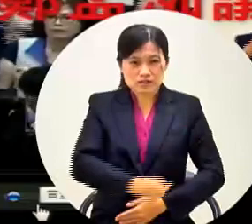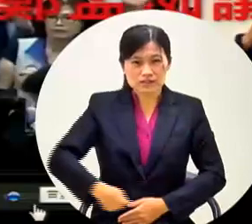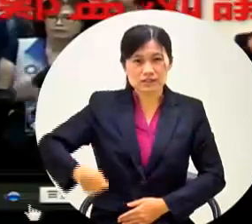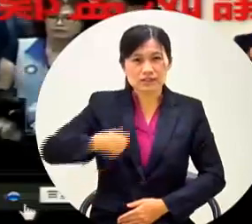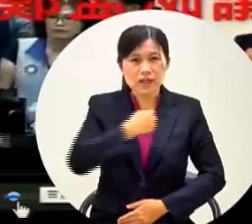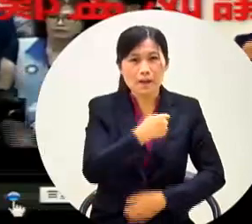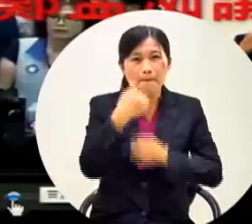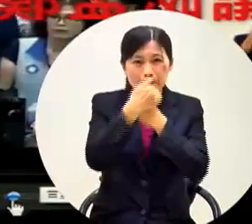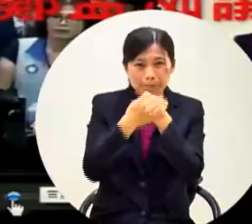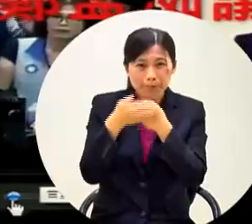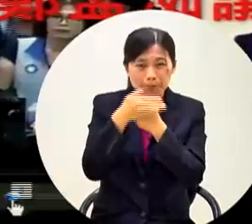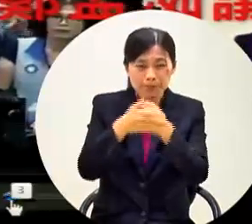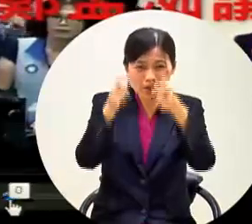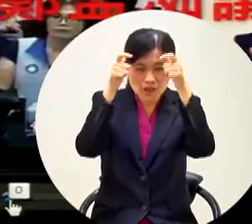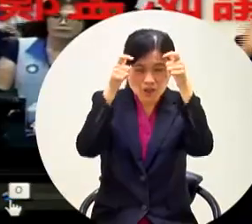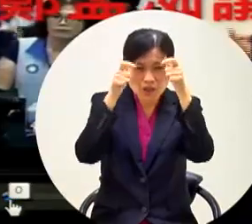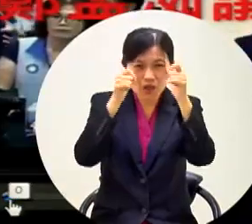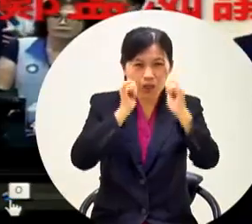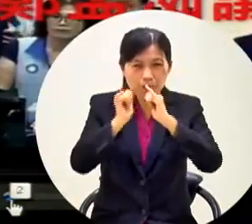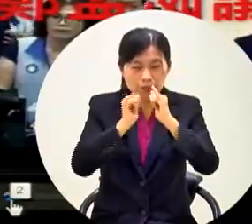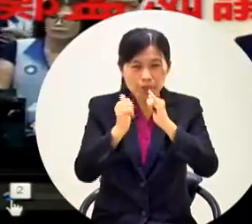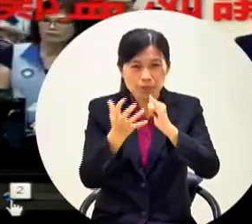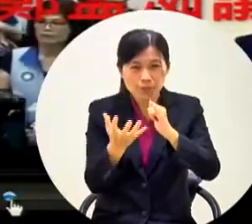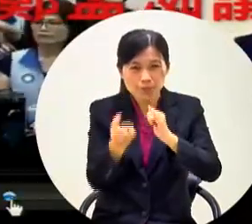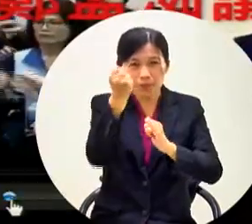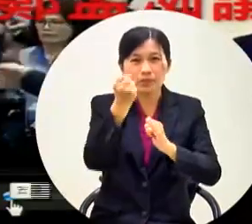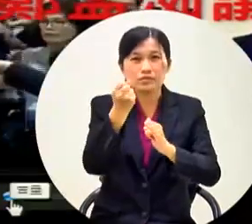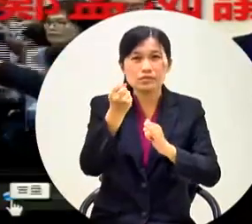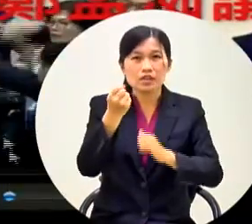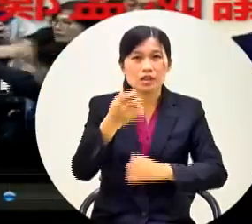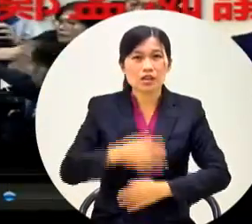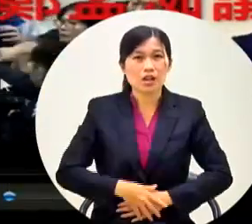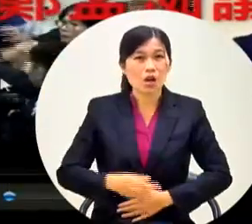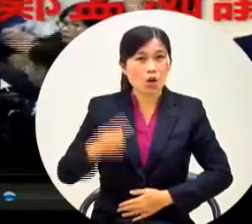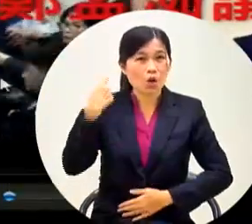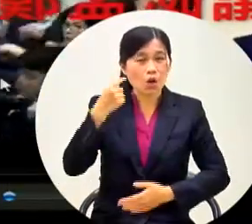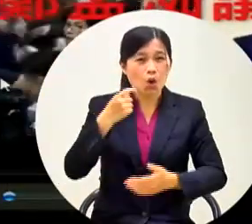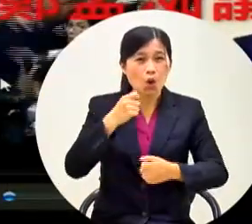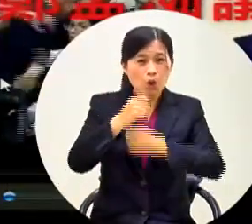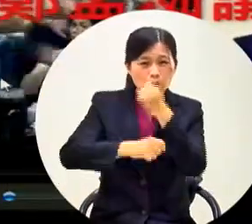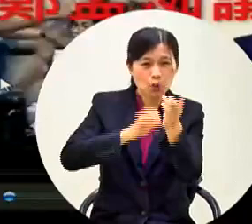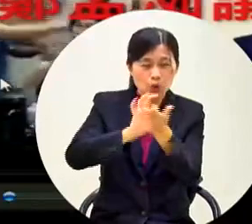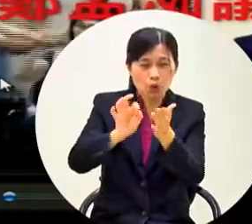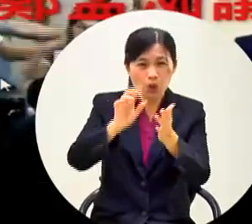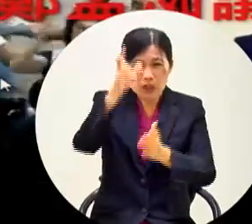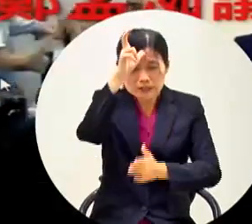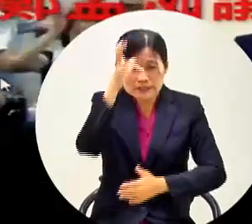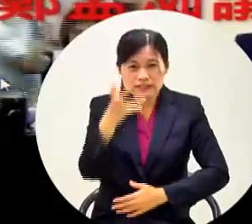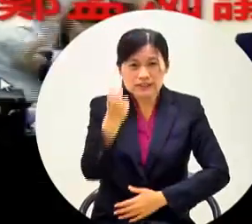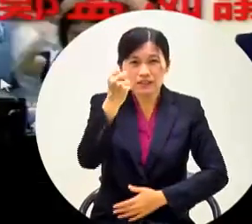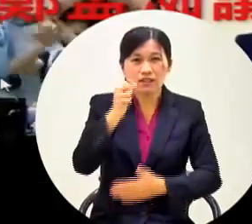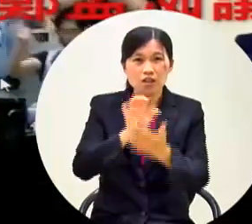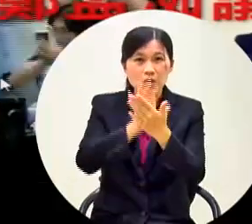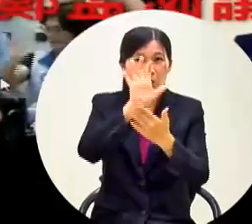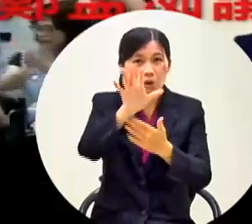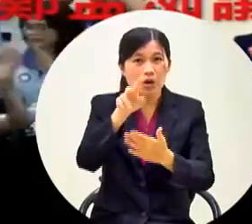OK。 昨天动用警察权之后， 谢谢 有没有看到？